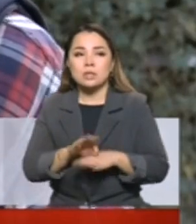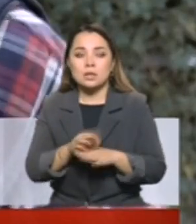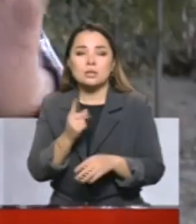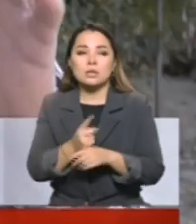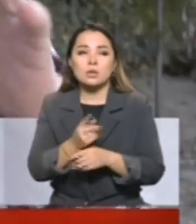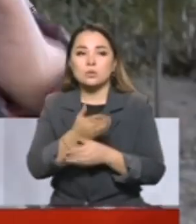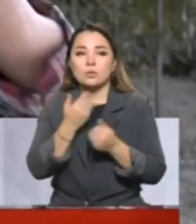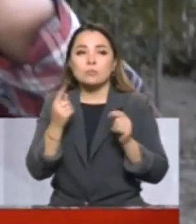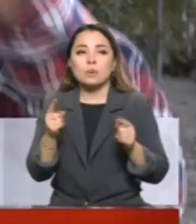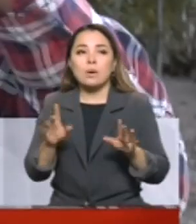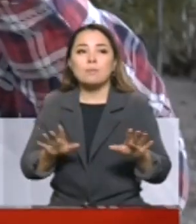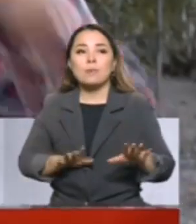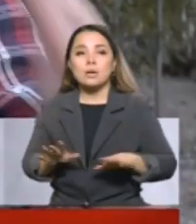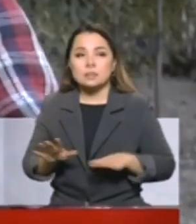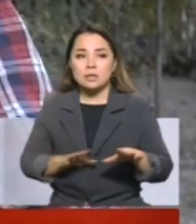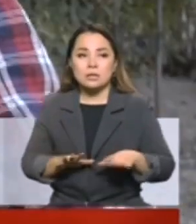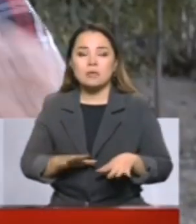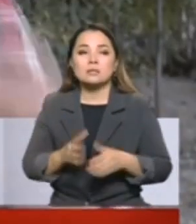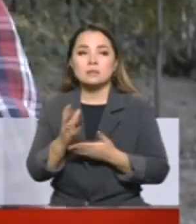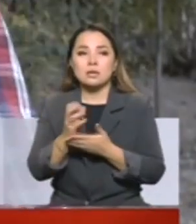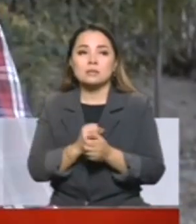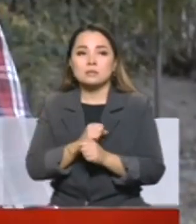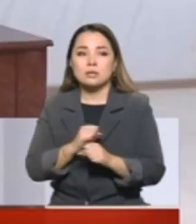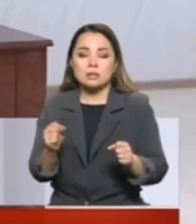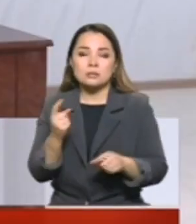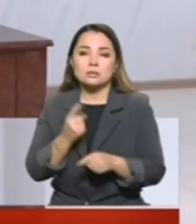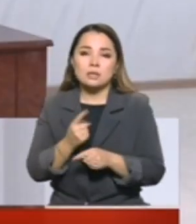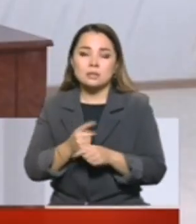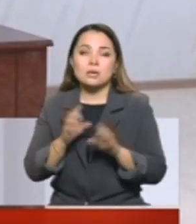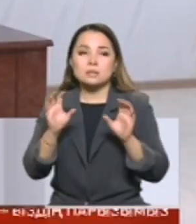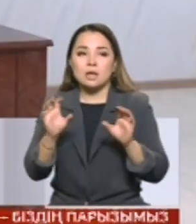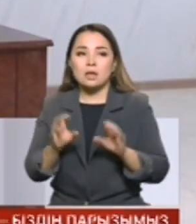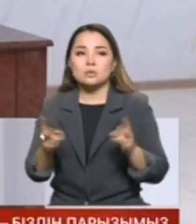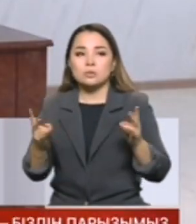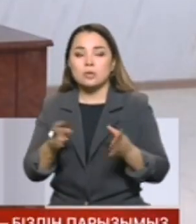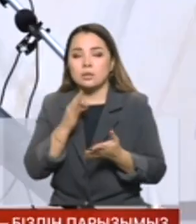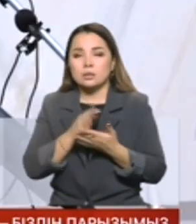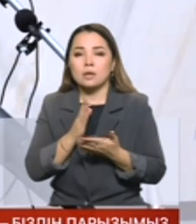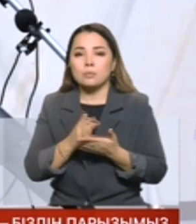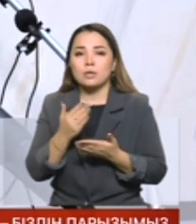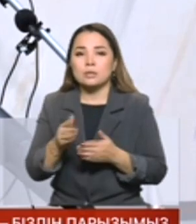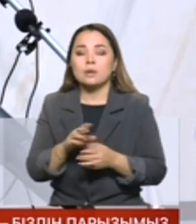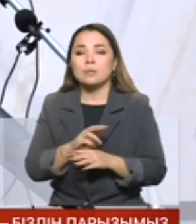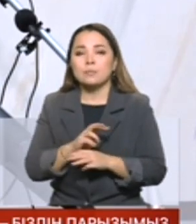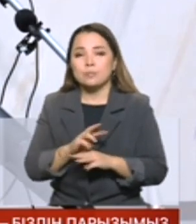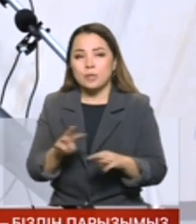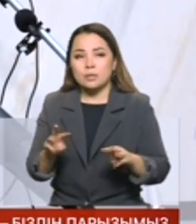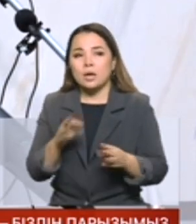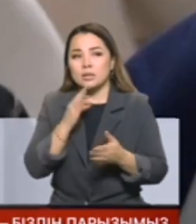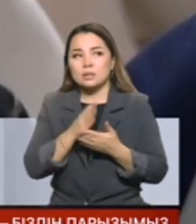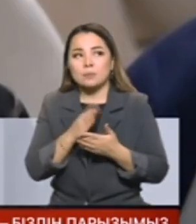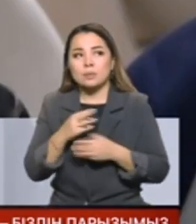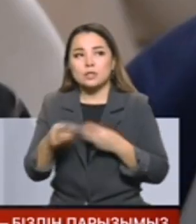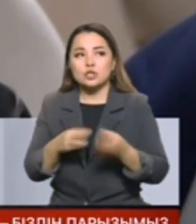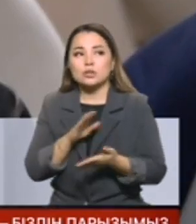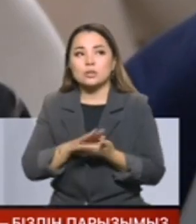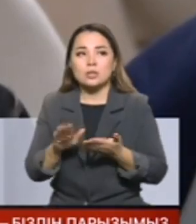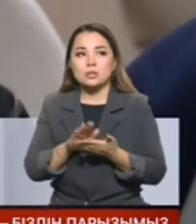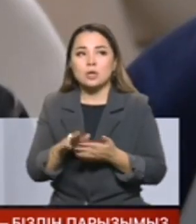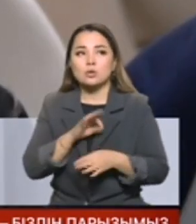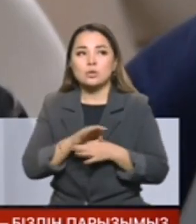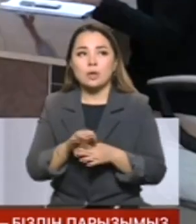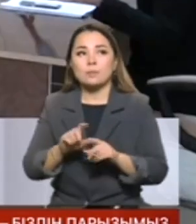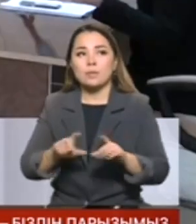запрет жасамайды? Базарға саттырмау керек, жан шығару керек. Бұл тұрғыда Денсаулық сақтау министрлігі дезинсекция және дератизация жұмыстарымен